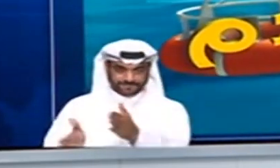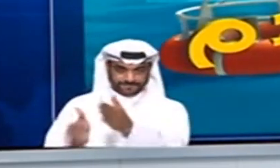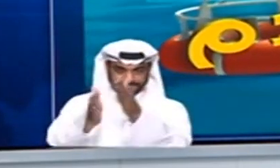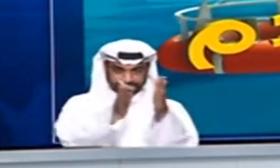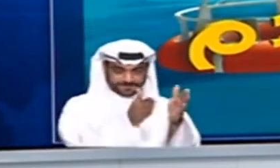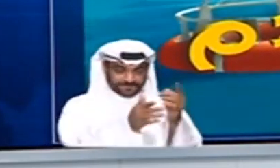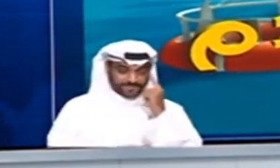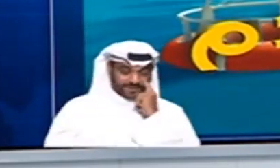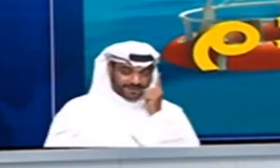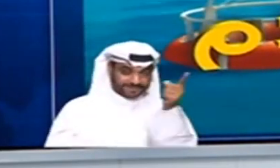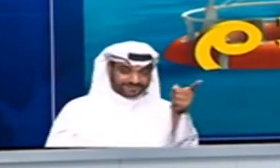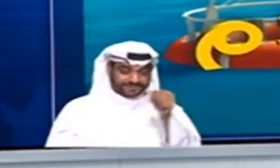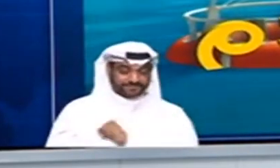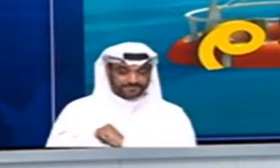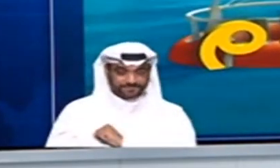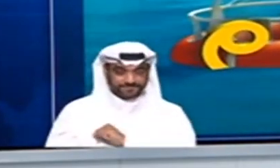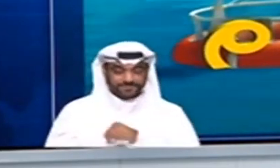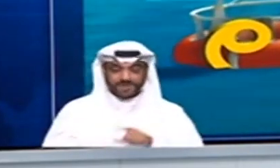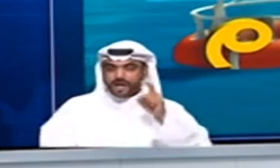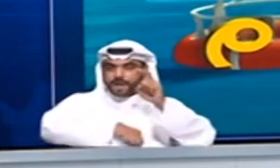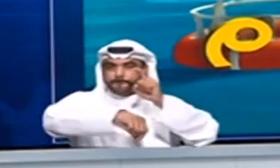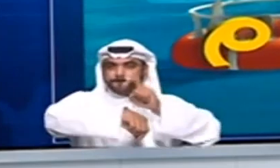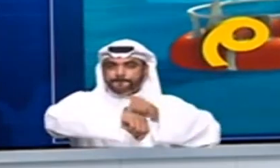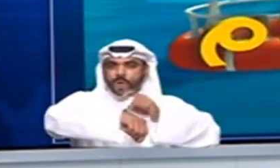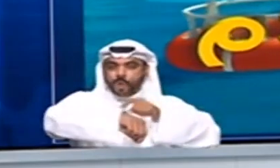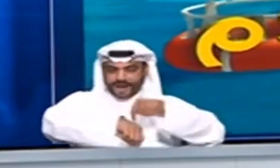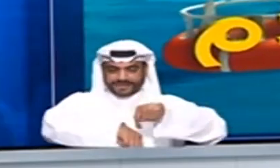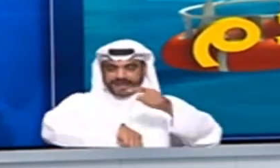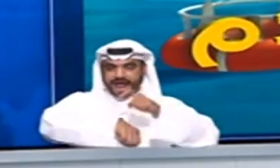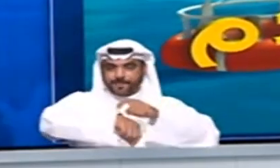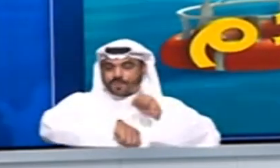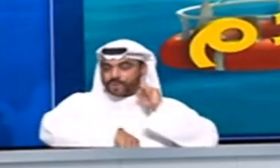الظهر، والجزر الأول الساعة 28 صباحا، والجزر الثاني الساعة